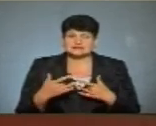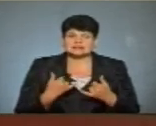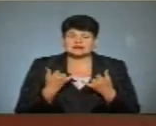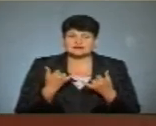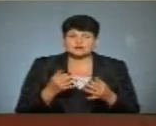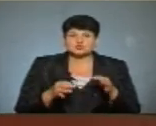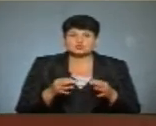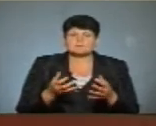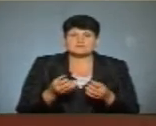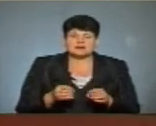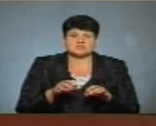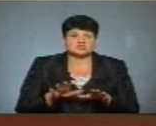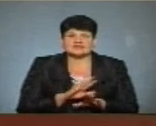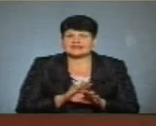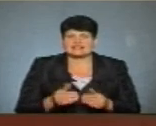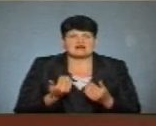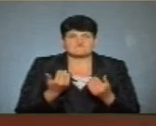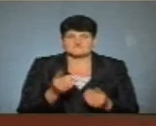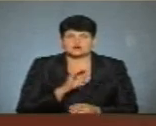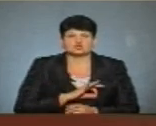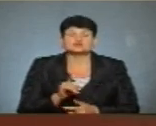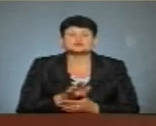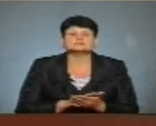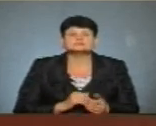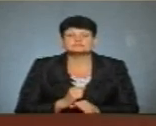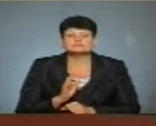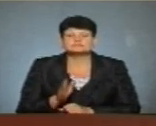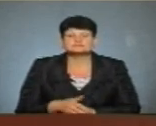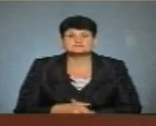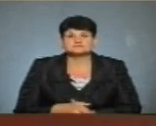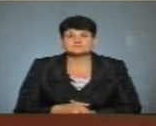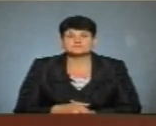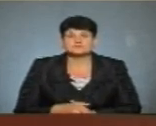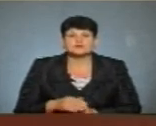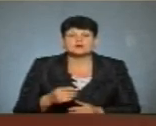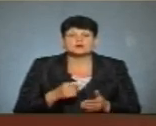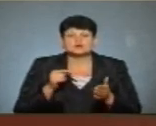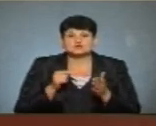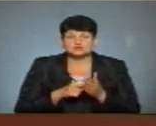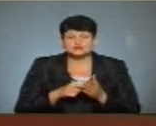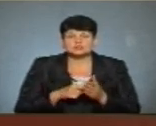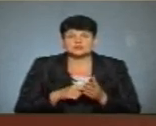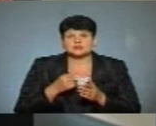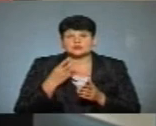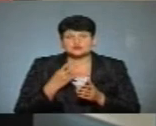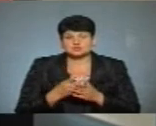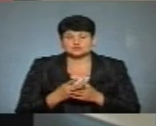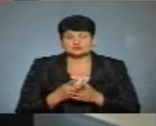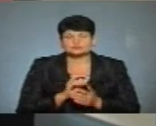суд прийме рішення не на вашу користь? Що ви будете діяти далі? З точки зору юриспруденції неможливо